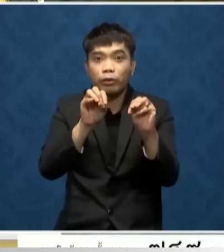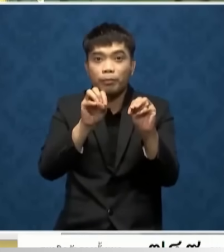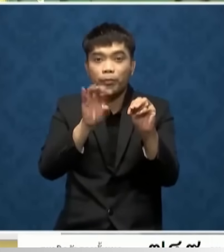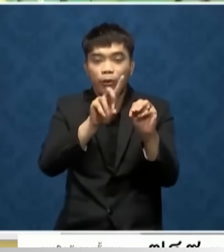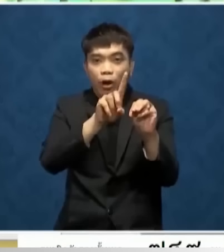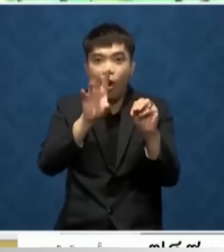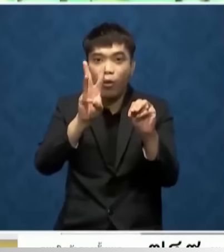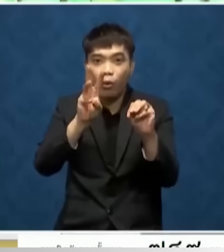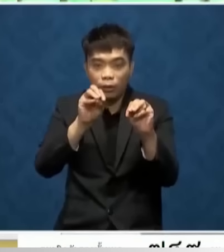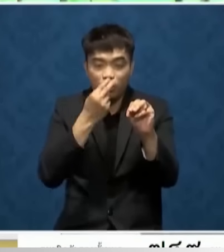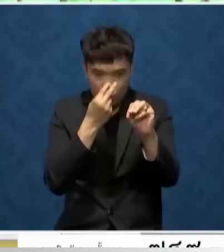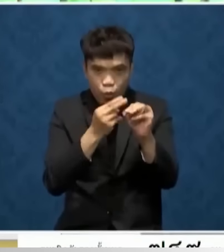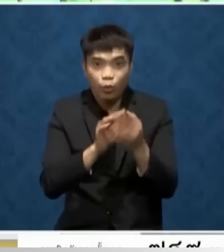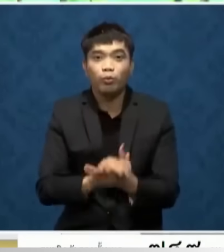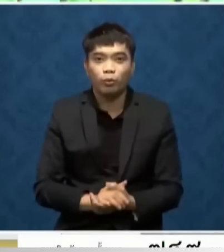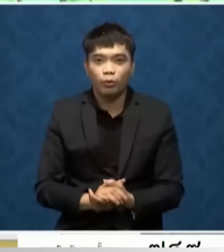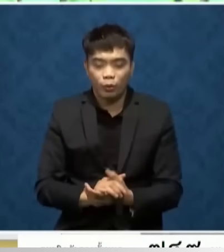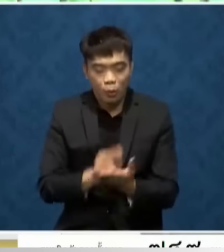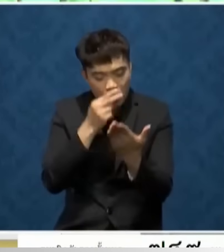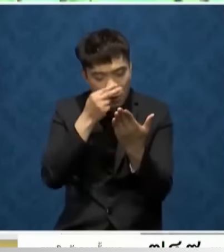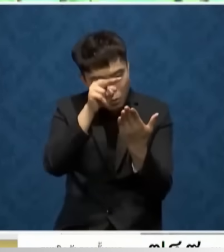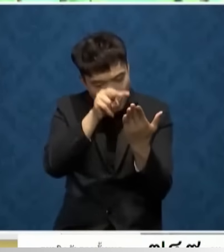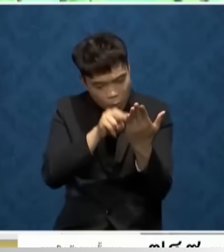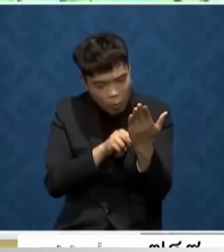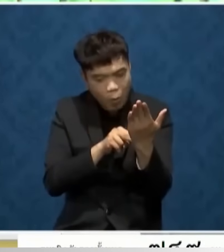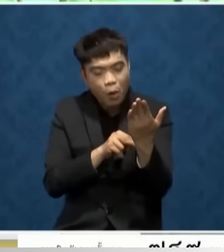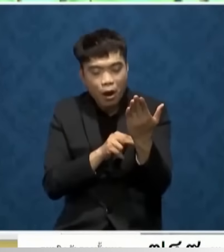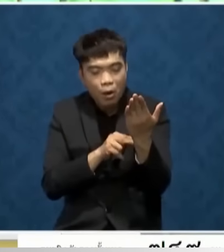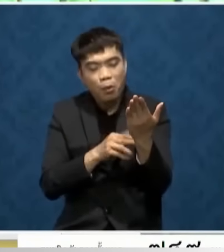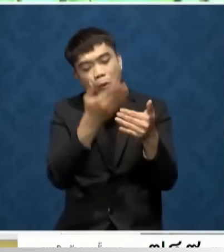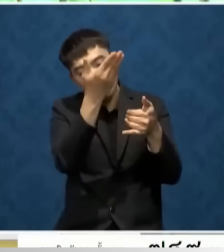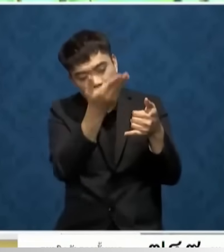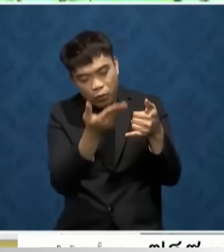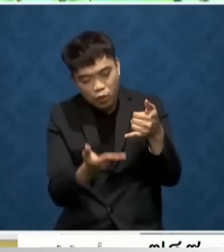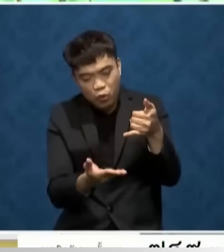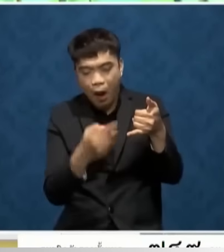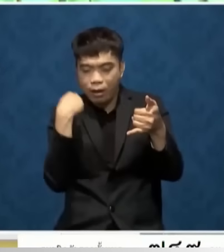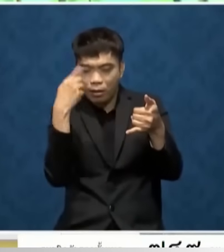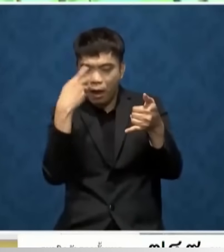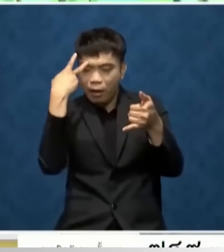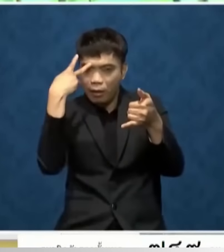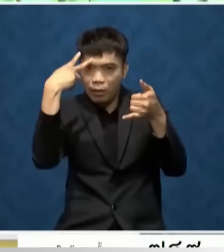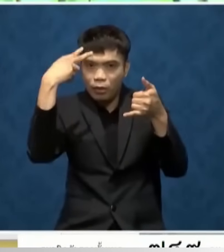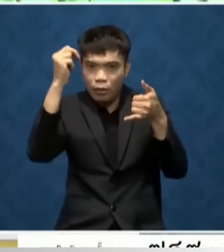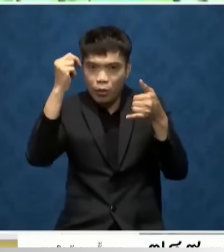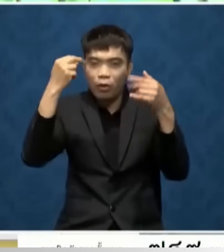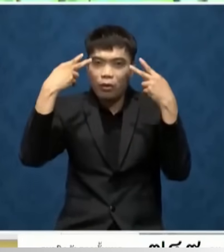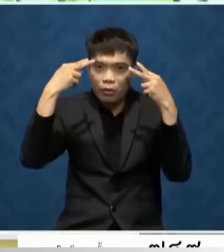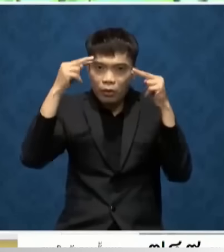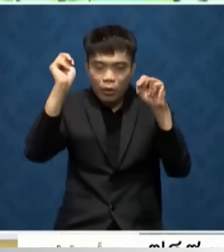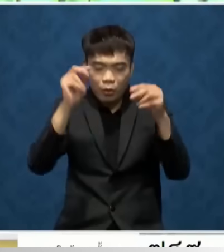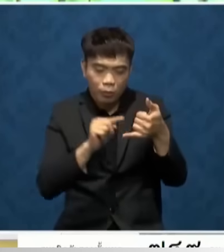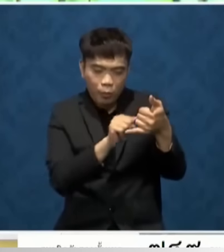า160ก็ว่าด้วยคุณสมบัติของบุคคลที่จะเป็นรัฐมนตรี